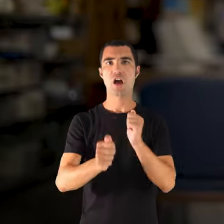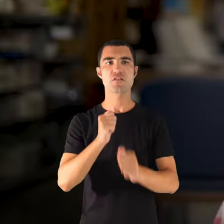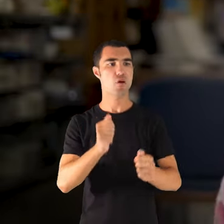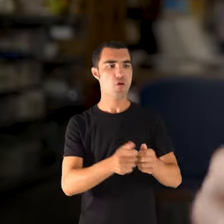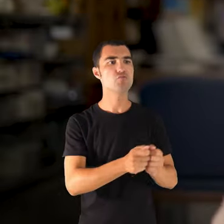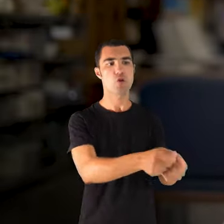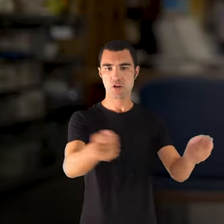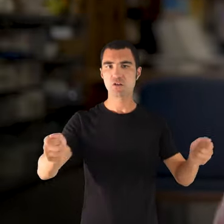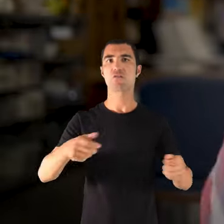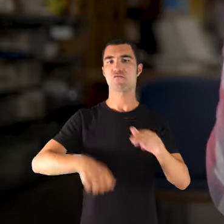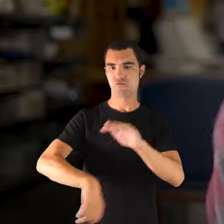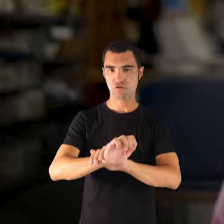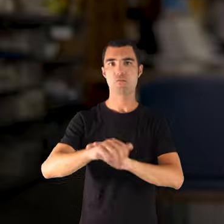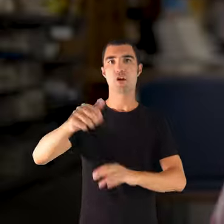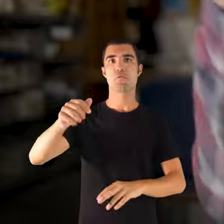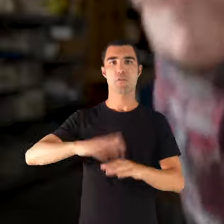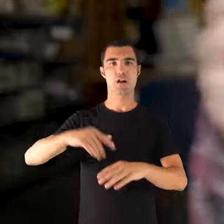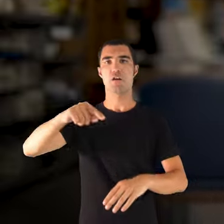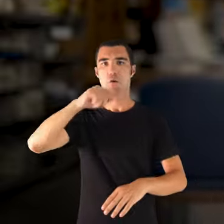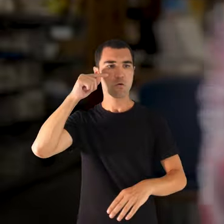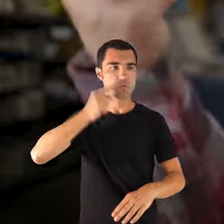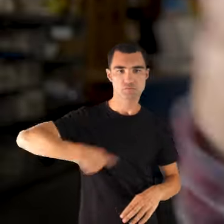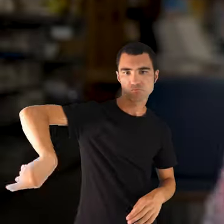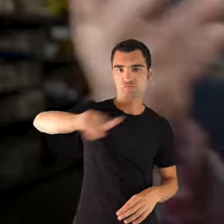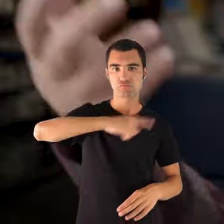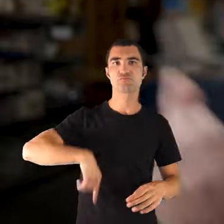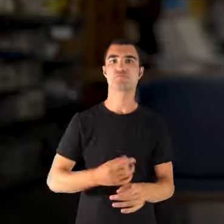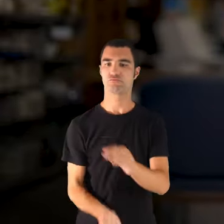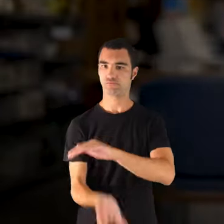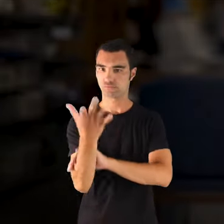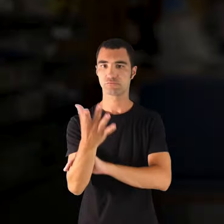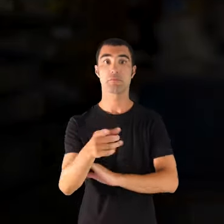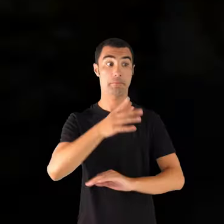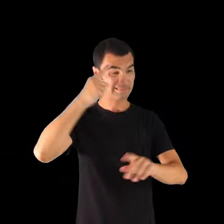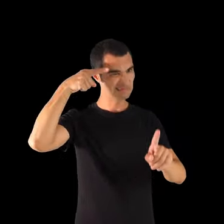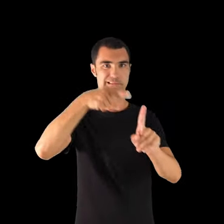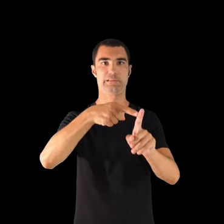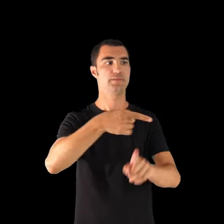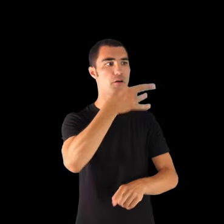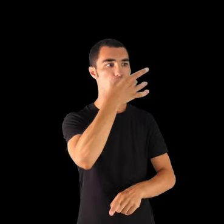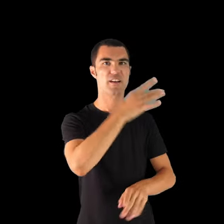homes pareixen un equip de futbol, ja? I llevar la gent de dins el bar.